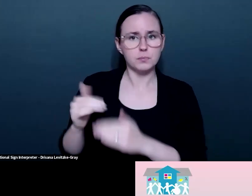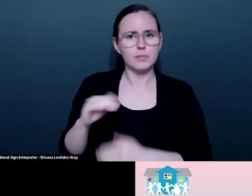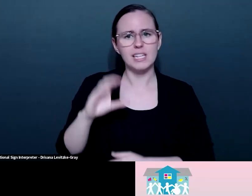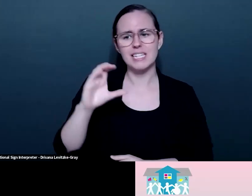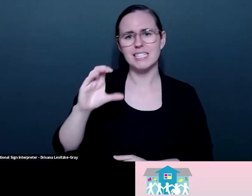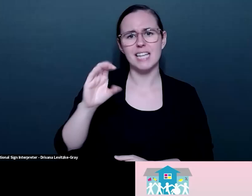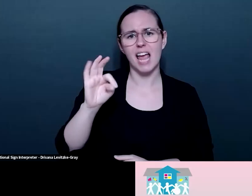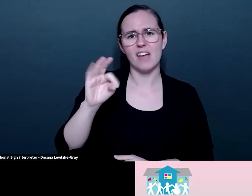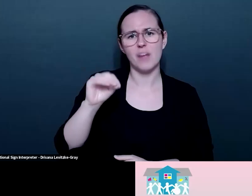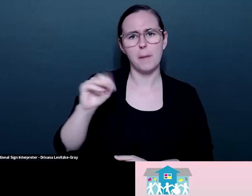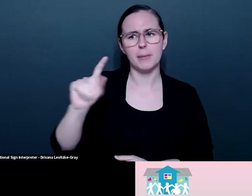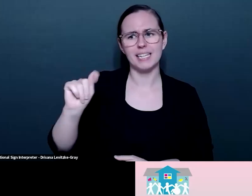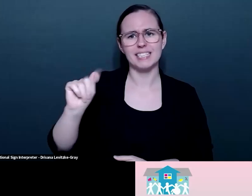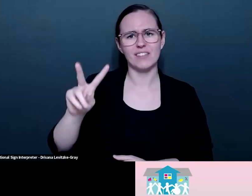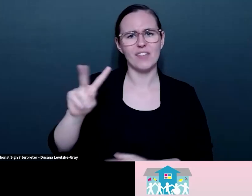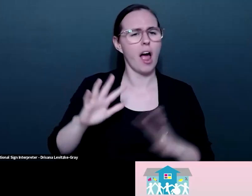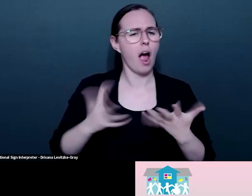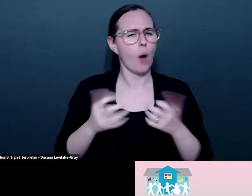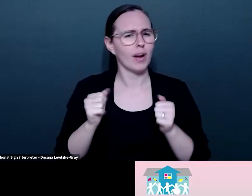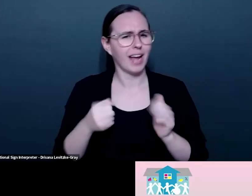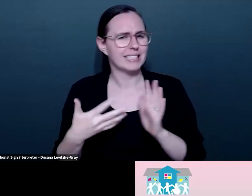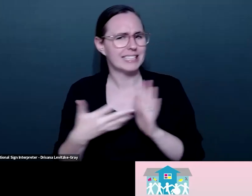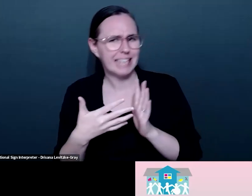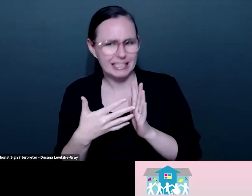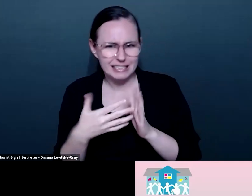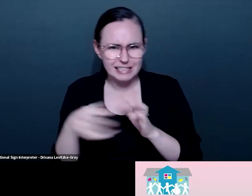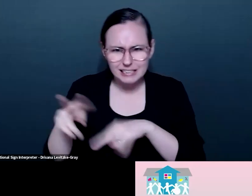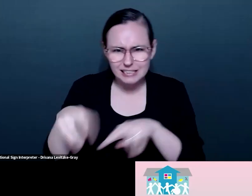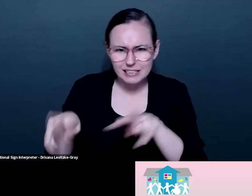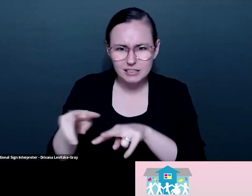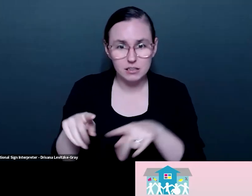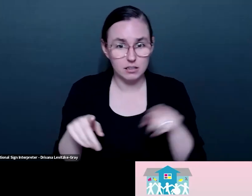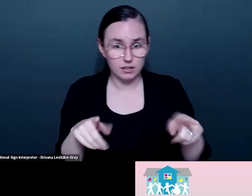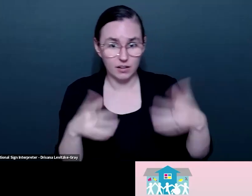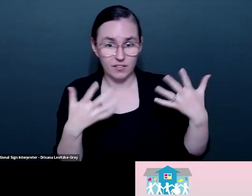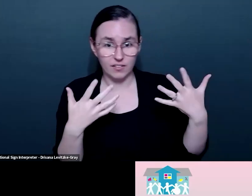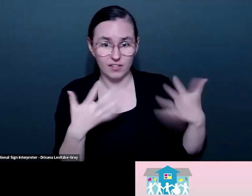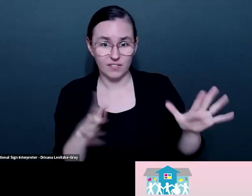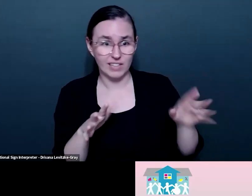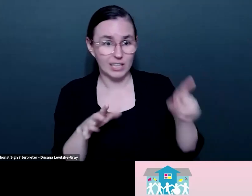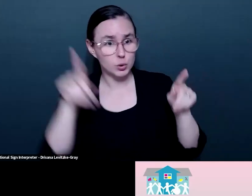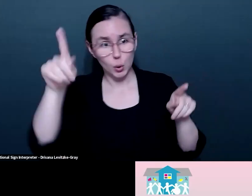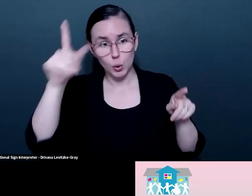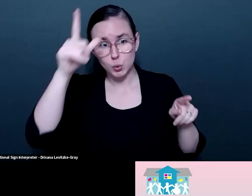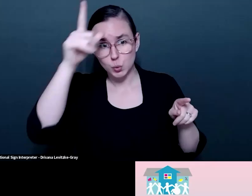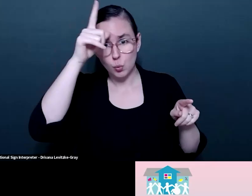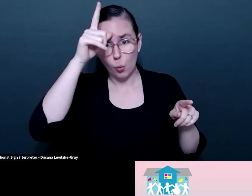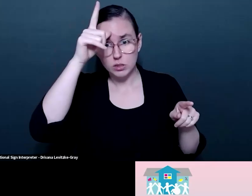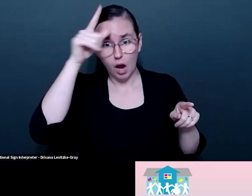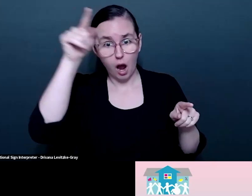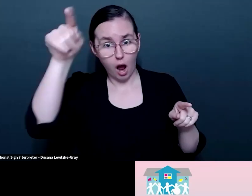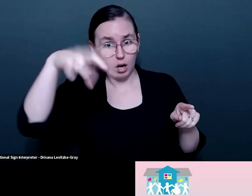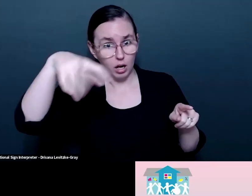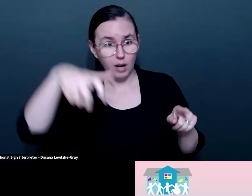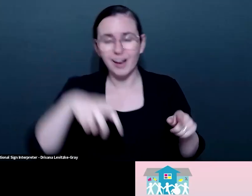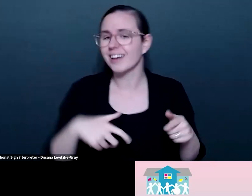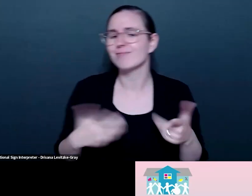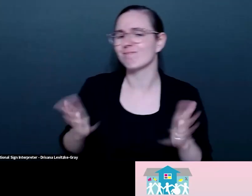a été testé? Est-ce que c'était en Jordanie? Non, il n'y a aucun test qui a été